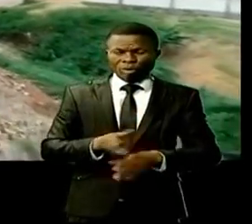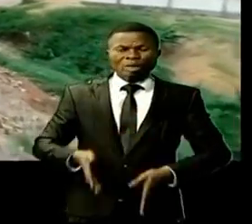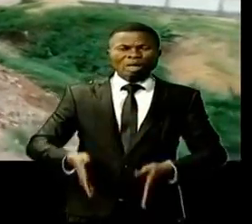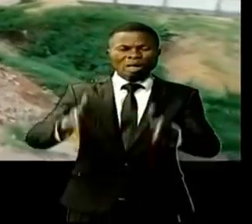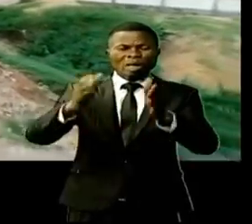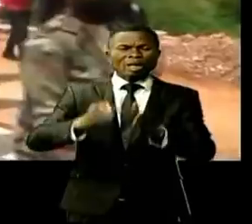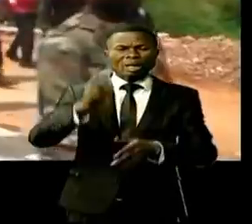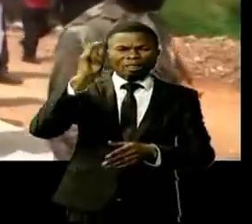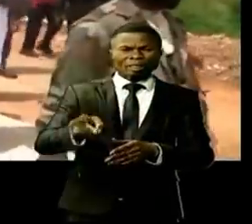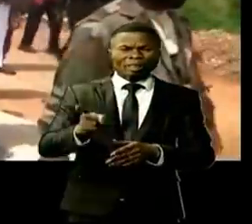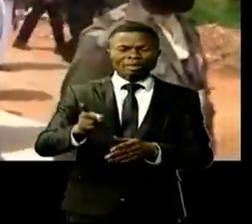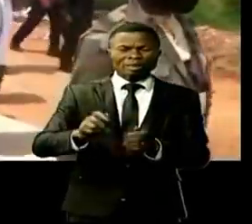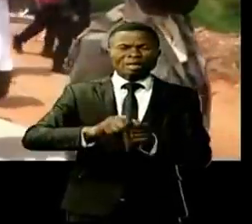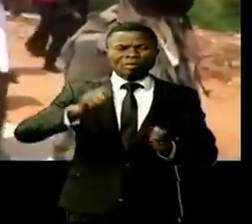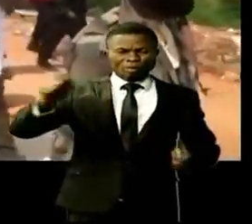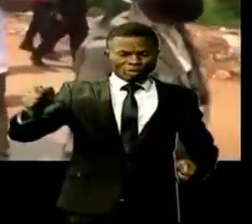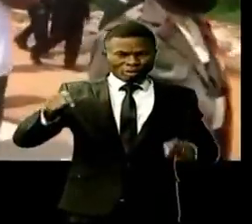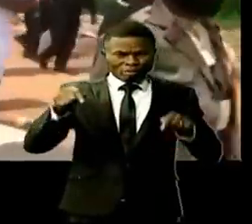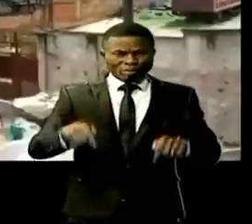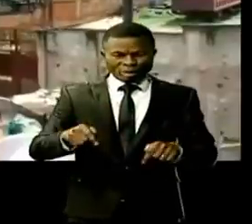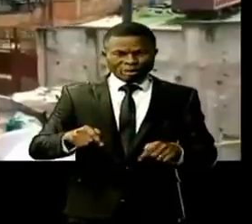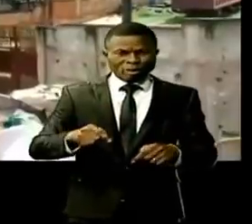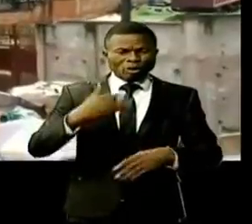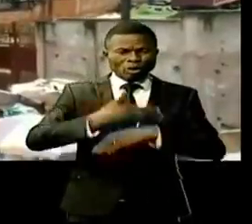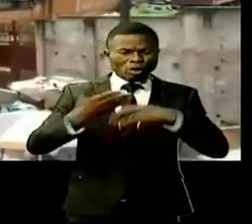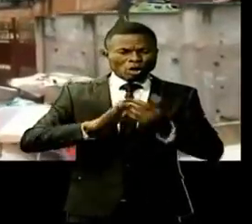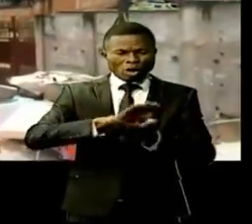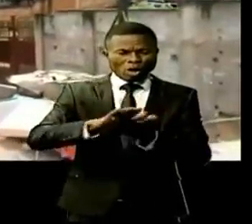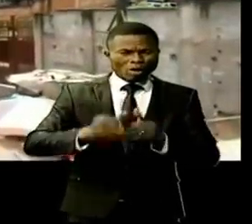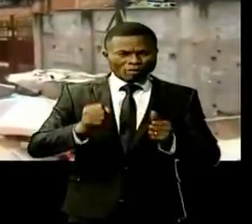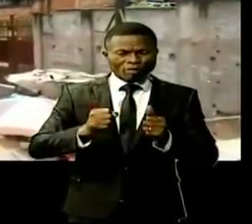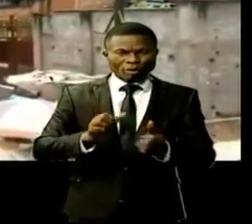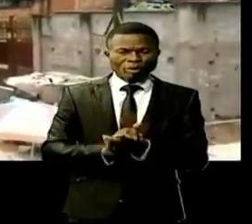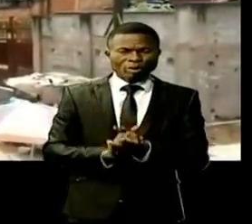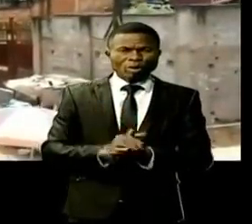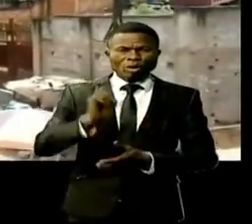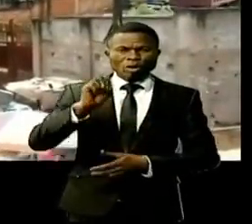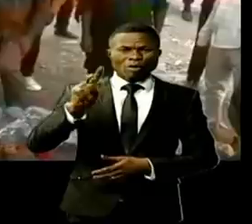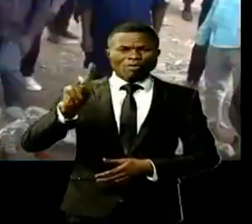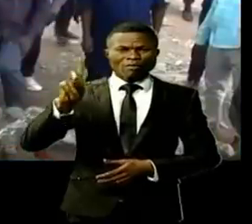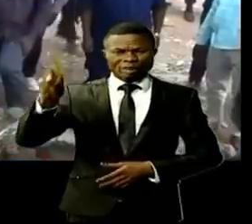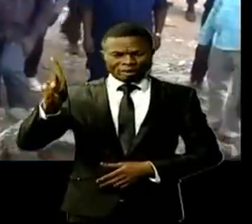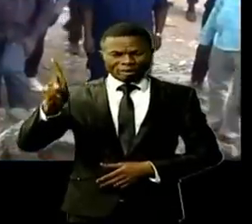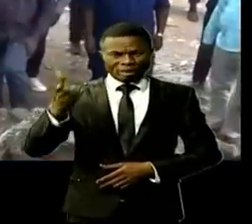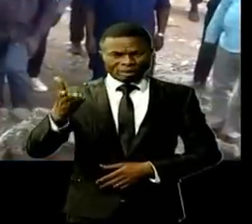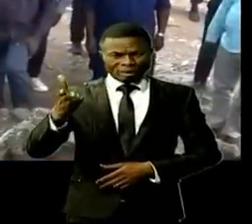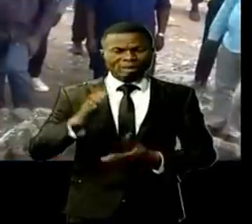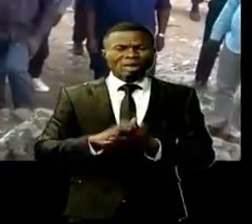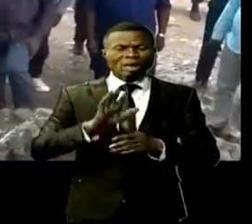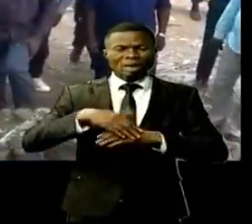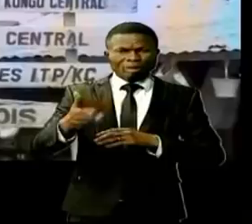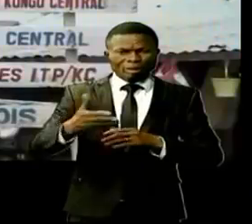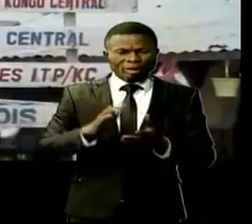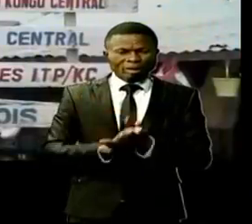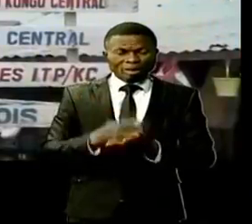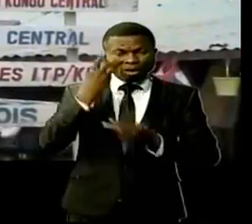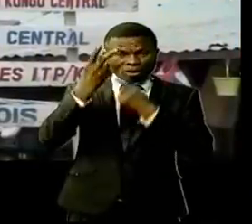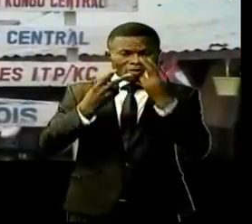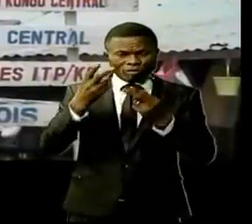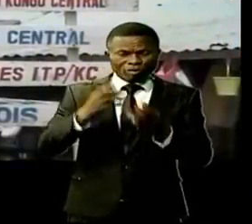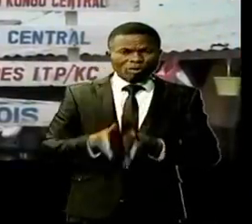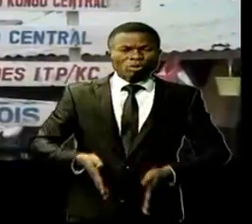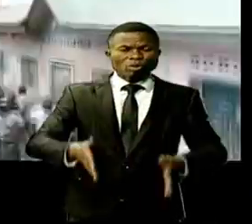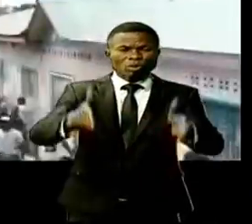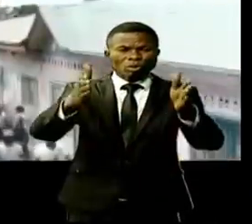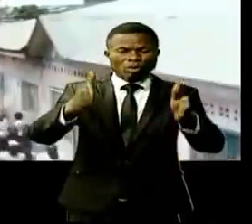de 200 mètres, se trouve aujourd'hui en plein bétonnage par l'office de voirie et drainage OVD. Il a par la suite inspecté les